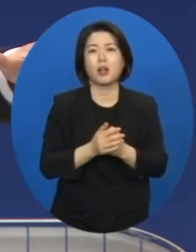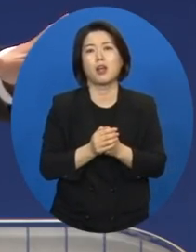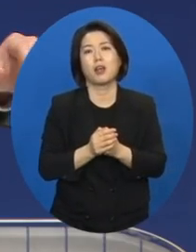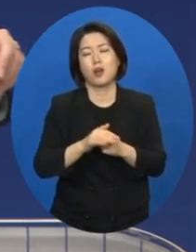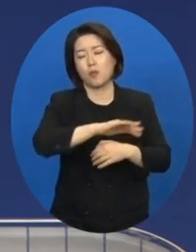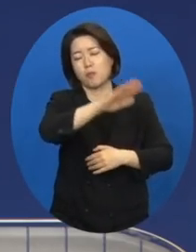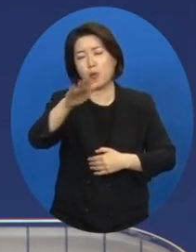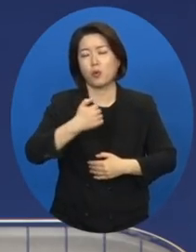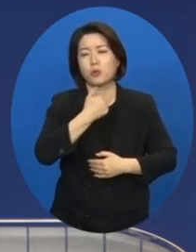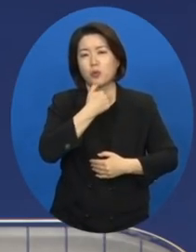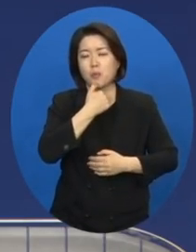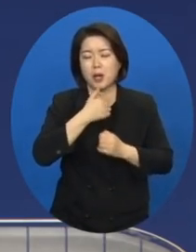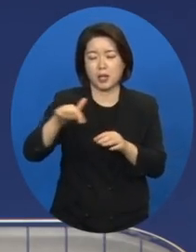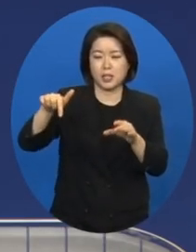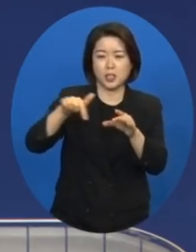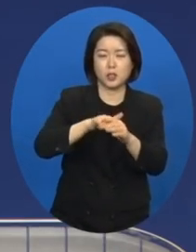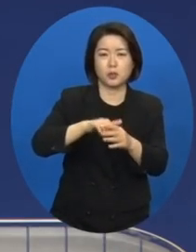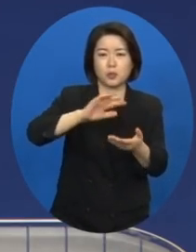않습니까?